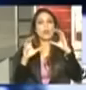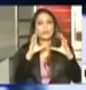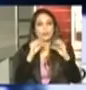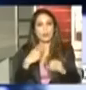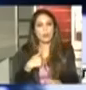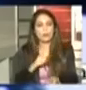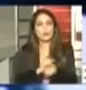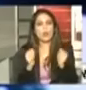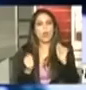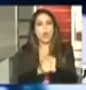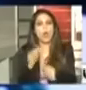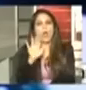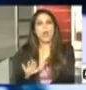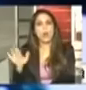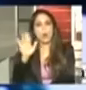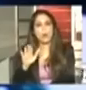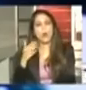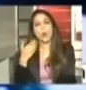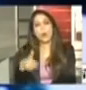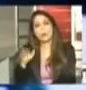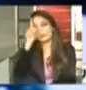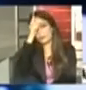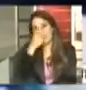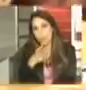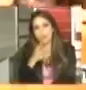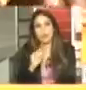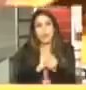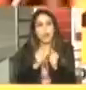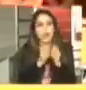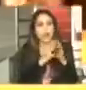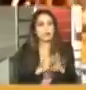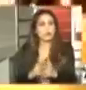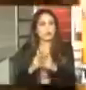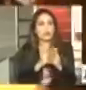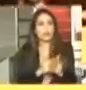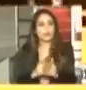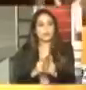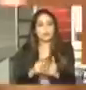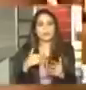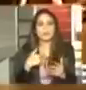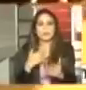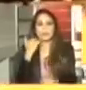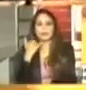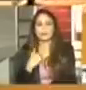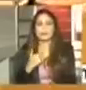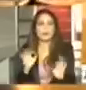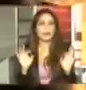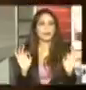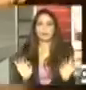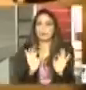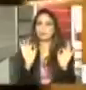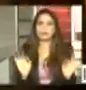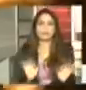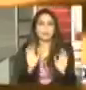היה מאירופה חוץ מגרמניה ואו מארצות הברית, ולא קיבלתי אפילו צלצול מכלי